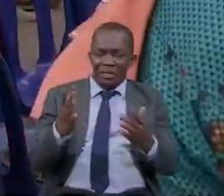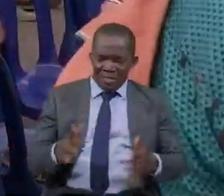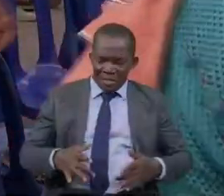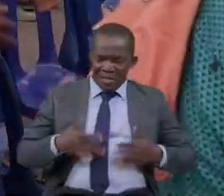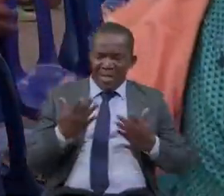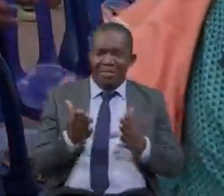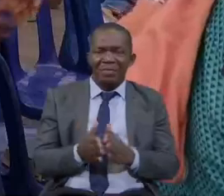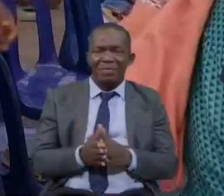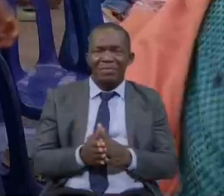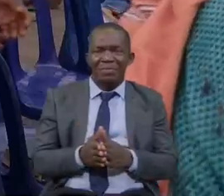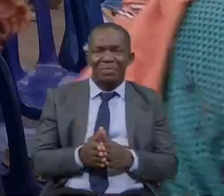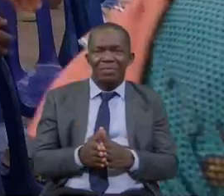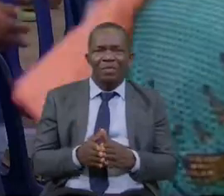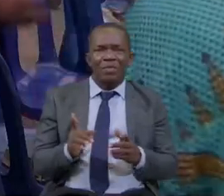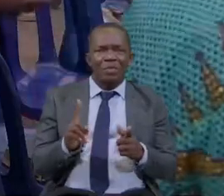pour être libre